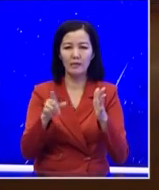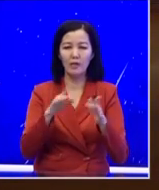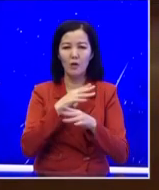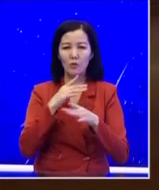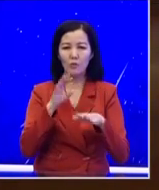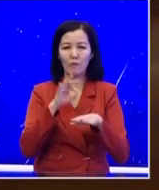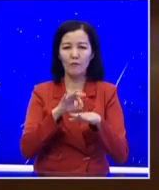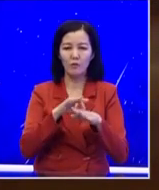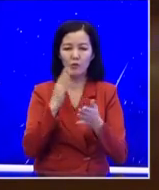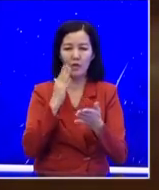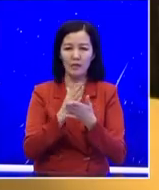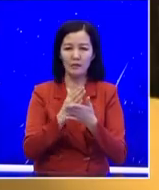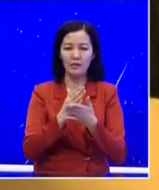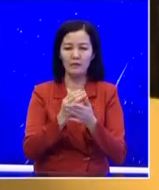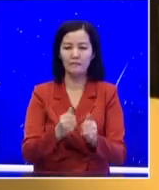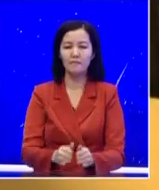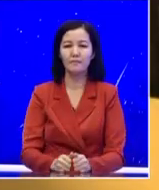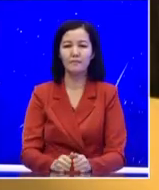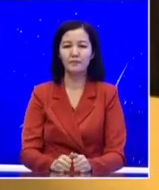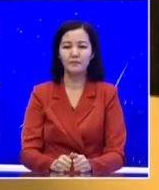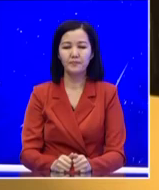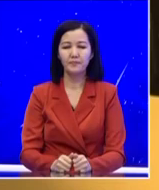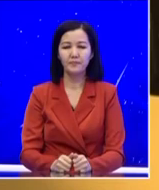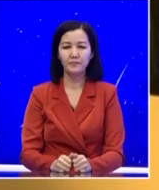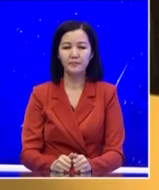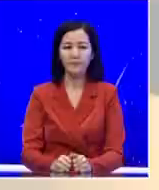көбінен COVID-19 диагнозы расталған.